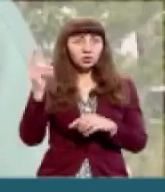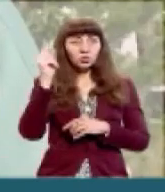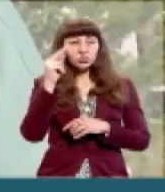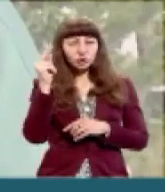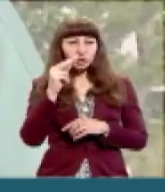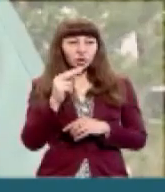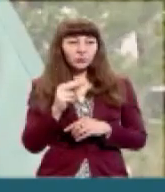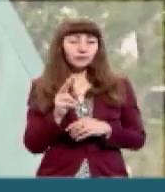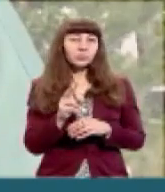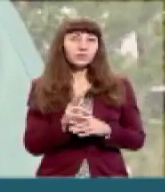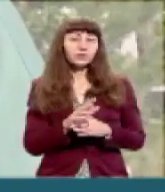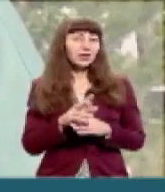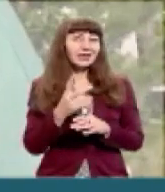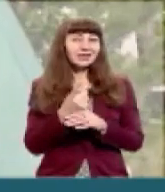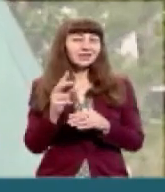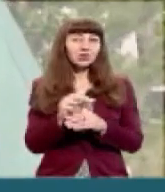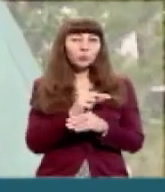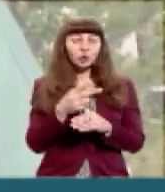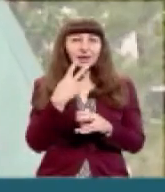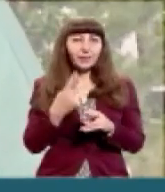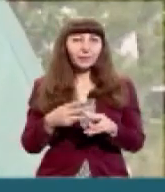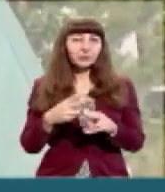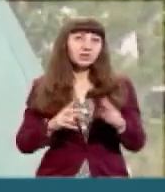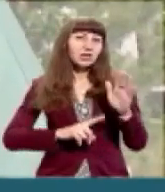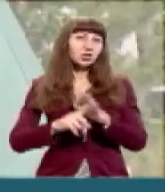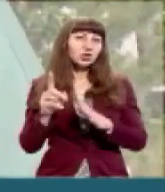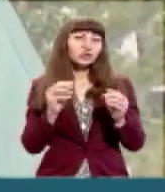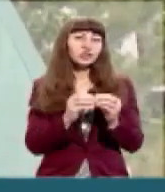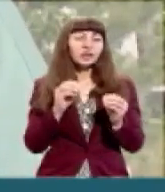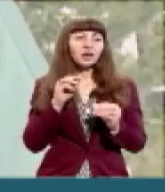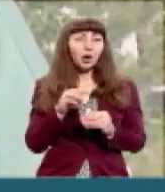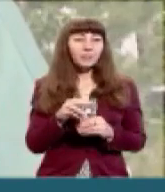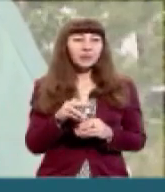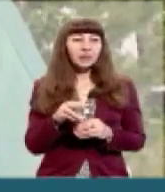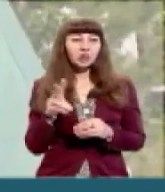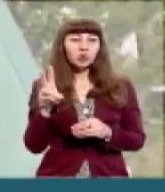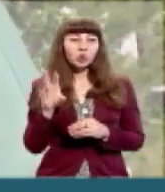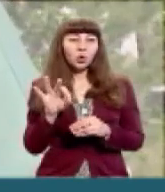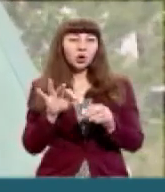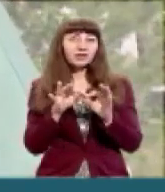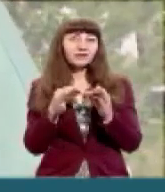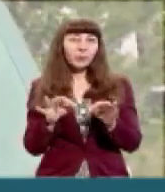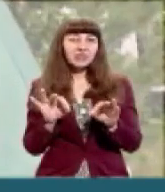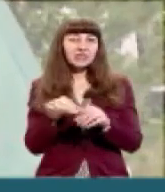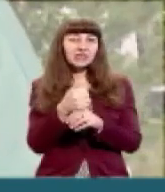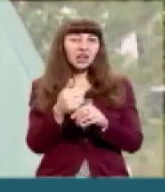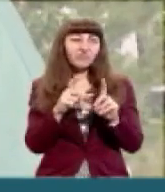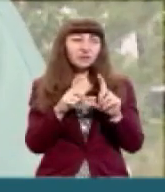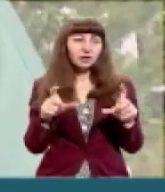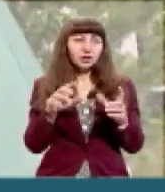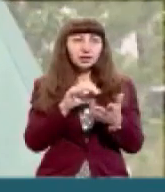процессу этот ремонт не помешал. Мы начали 10 апреля, но освободили главный корпус,